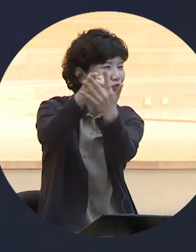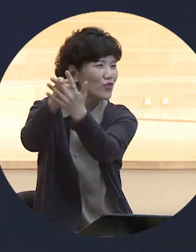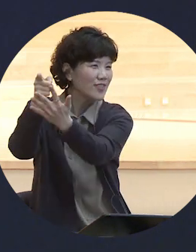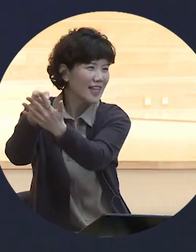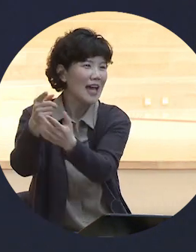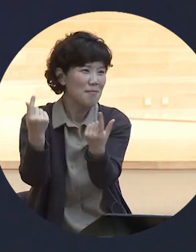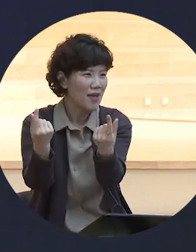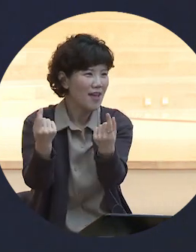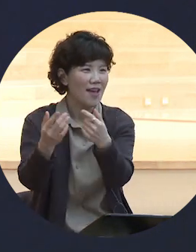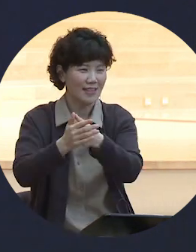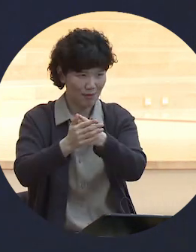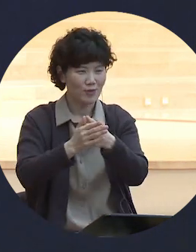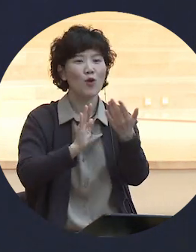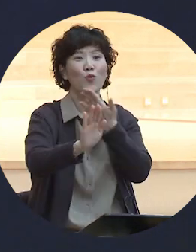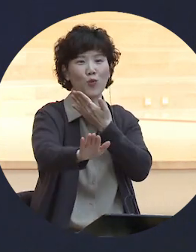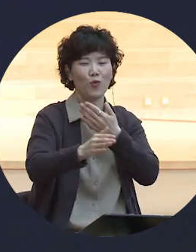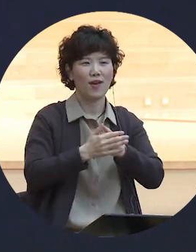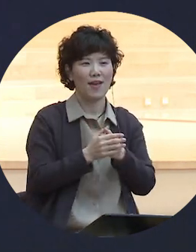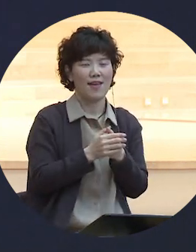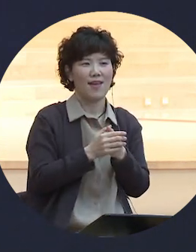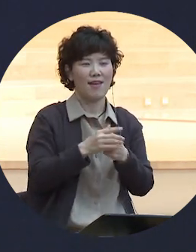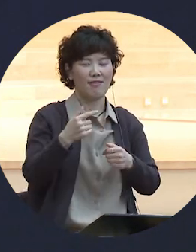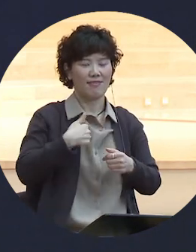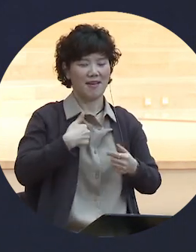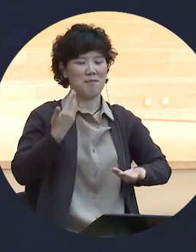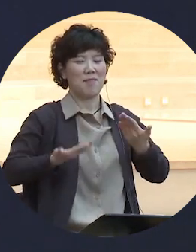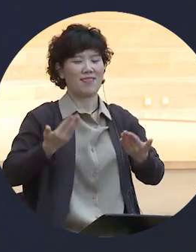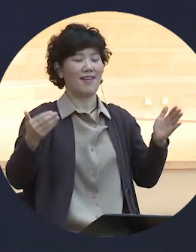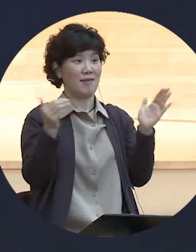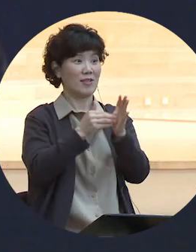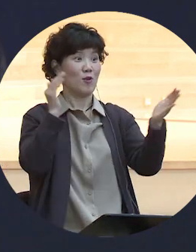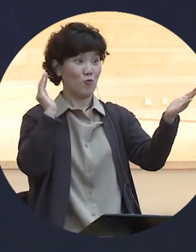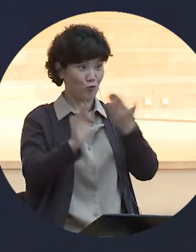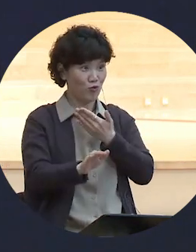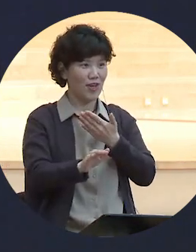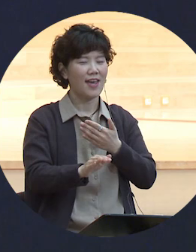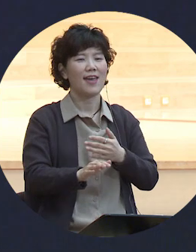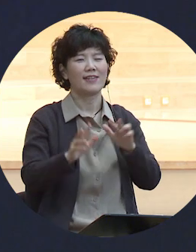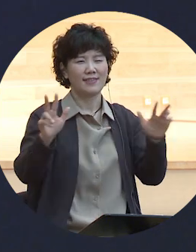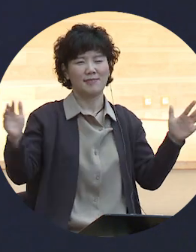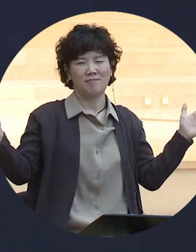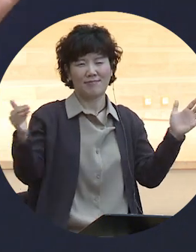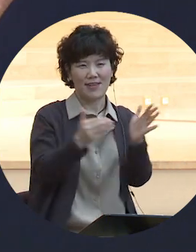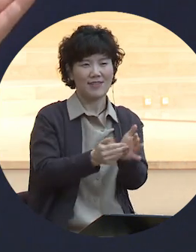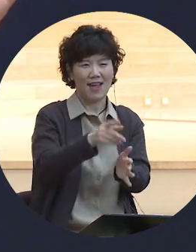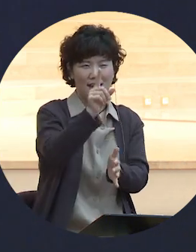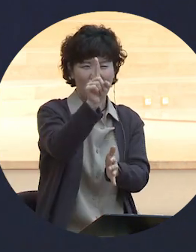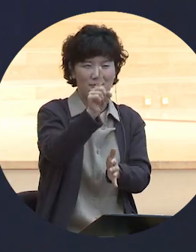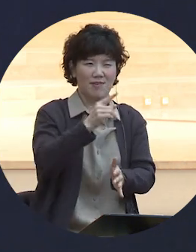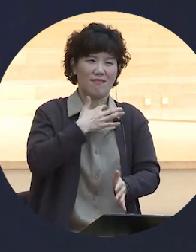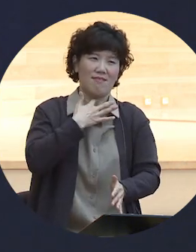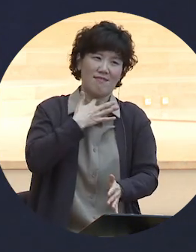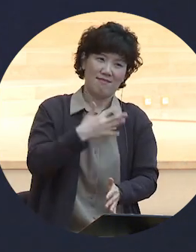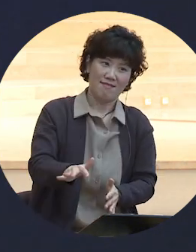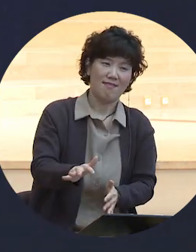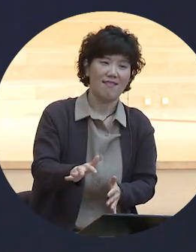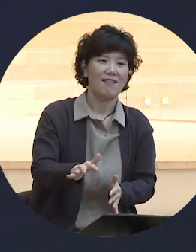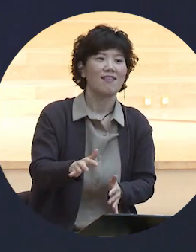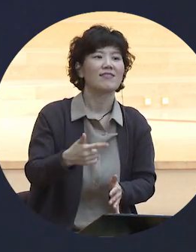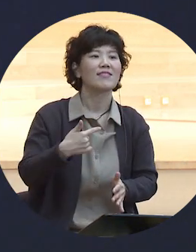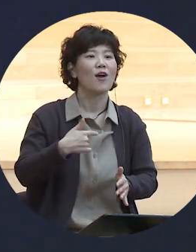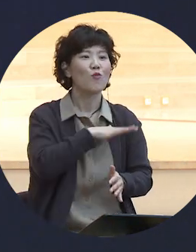같아요. 그리고 나서 딱 판단이 서고 난 이후에 지금까지 한 번도 말씀하지 않으셨던